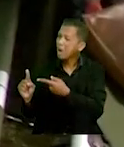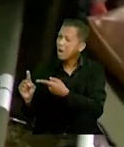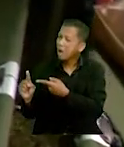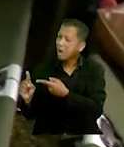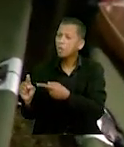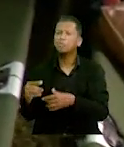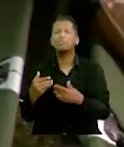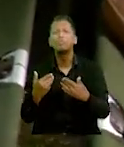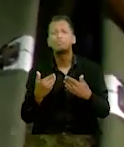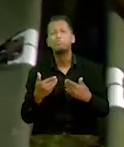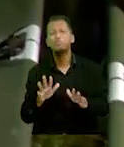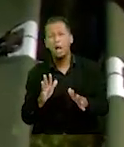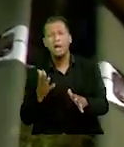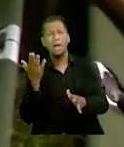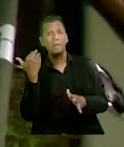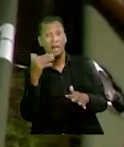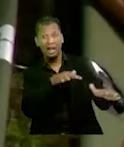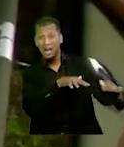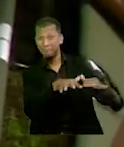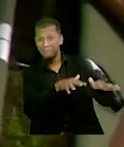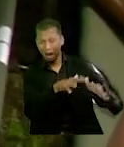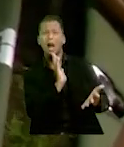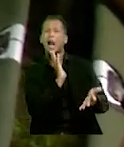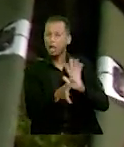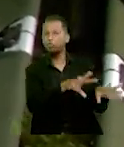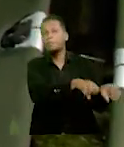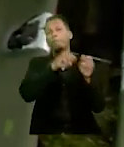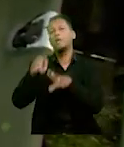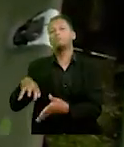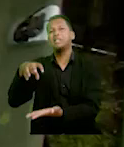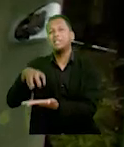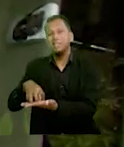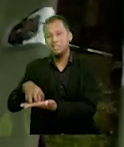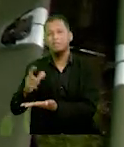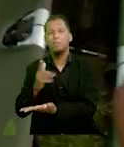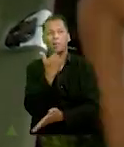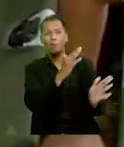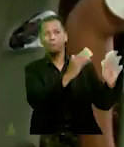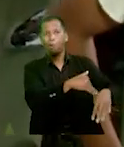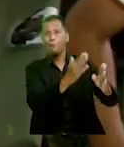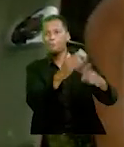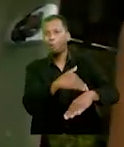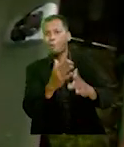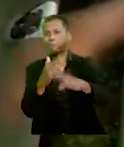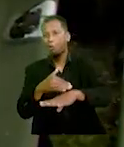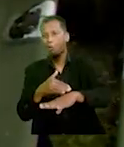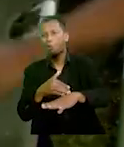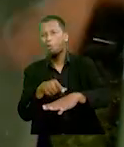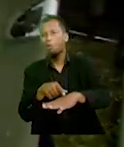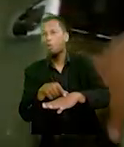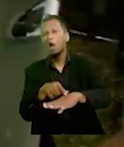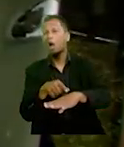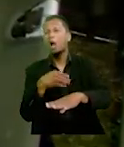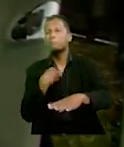langsung kita ngumpul di sini. Karena kan rumah pada roboh-roboh, ada yang pada udah hancur, nggak bisa ditempatin kan. Jadi kan kasihan